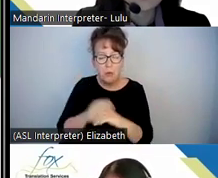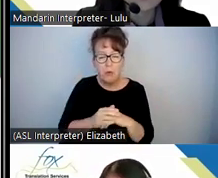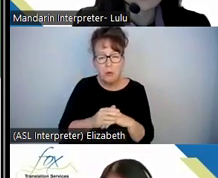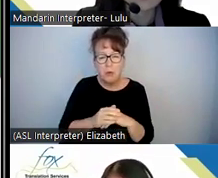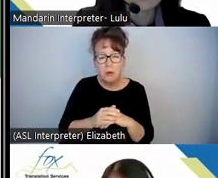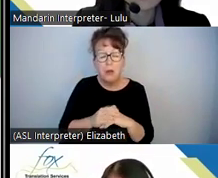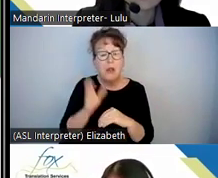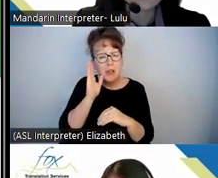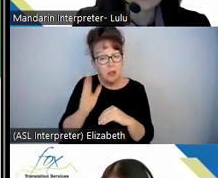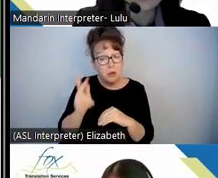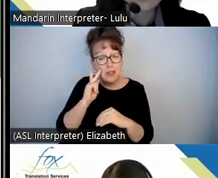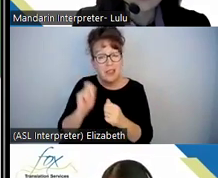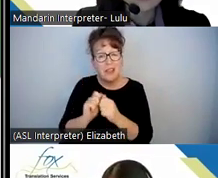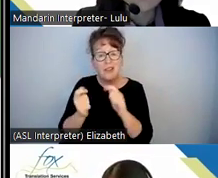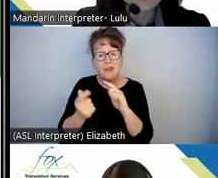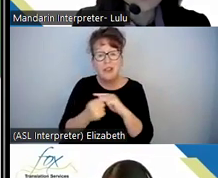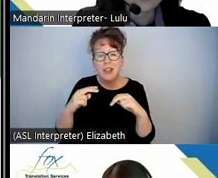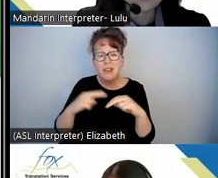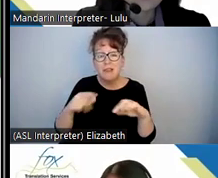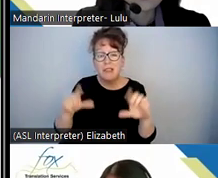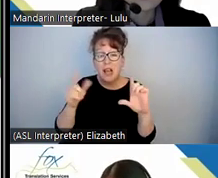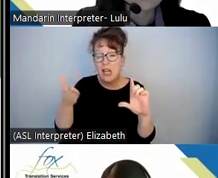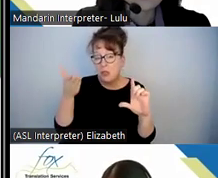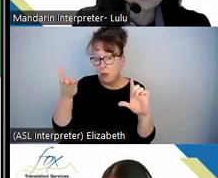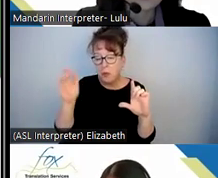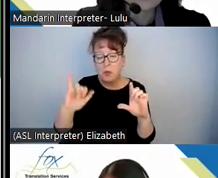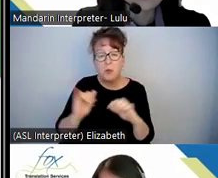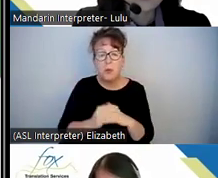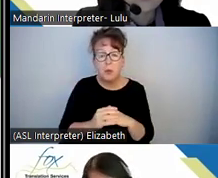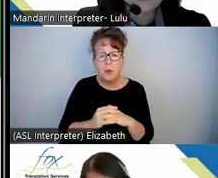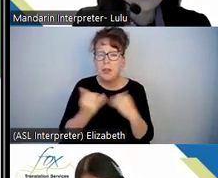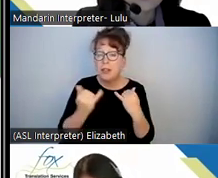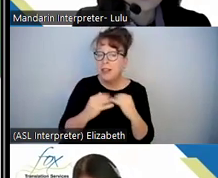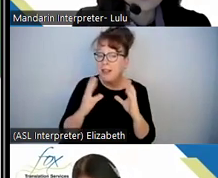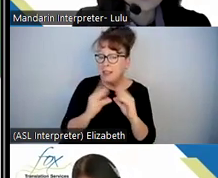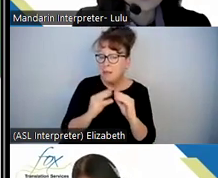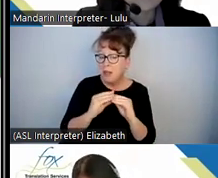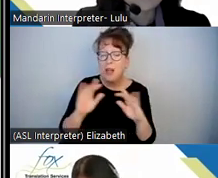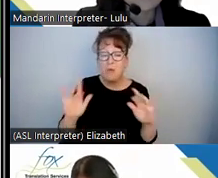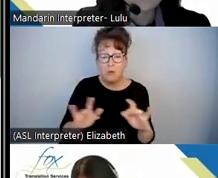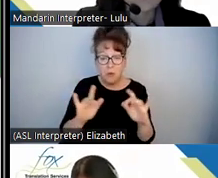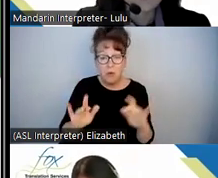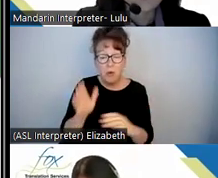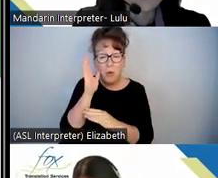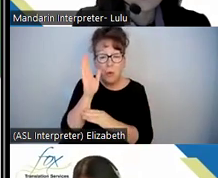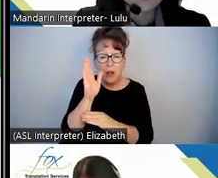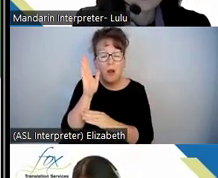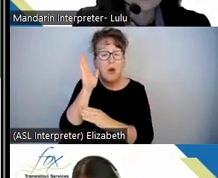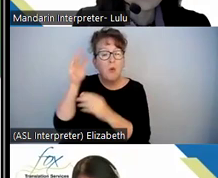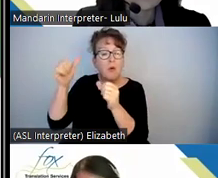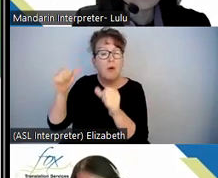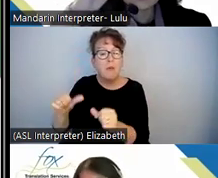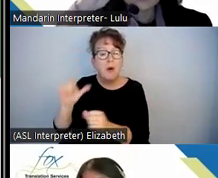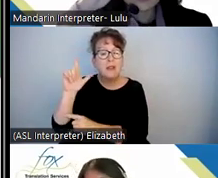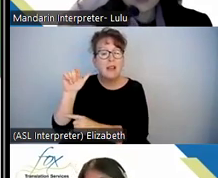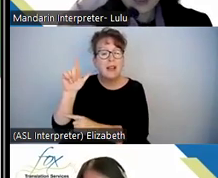hội đồng công lý và như vậy chúng ta sẽ thấy cái phần phiên dịch của các cái phần trình bày cuộc họp này sẽ được ghi